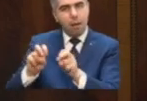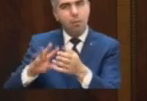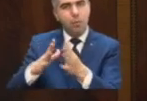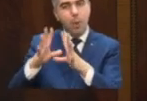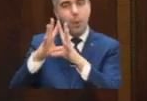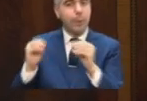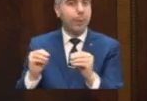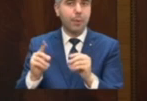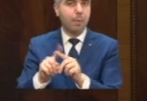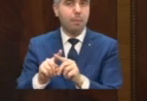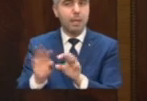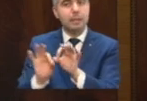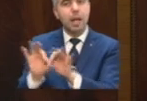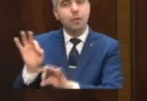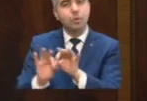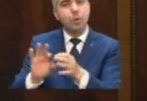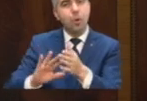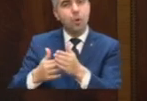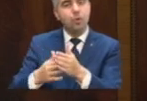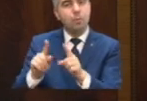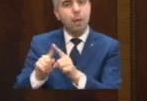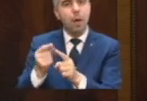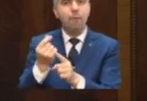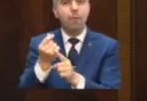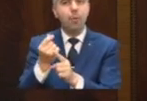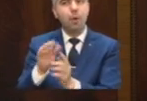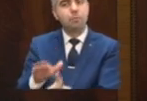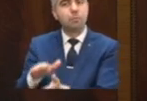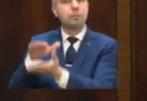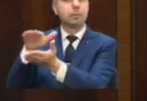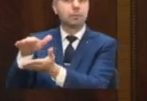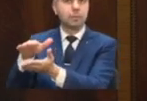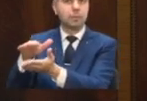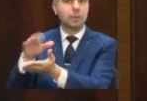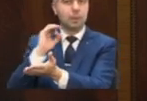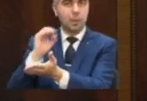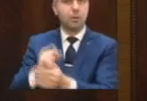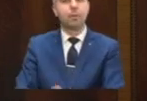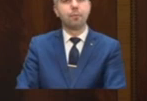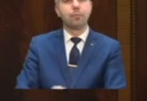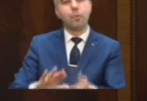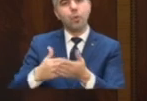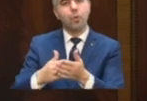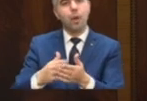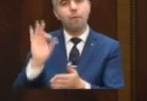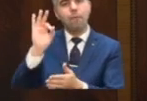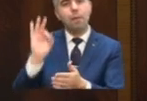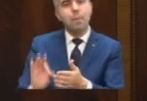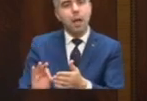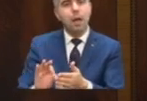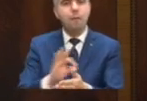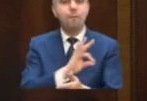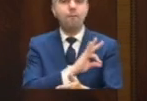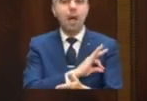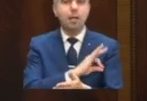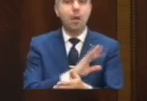الاستراتيجيه والرؤيه، وكتعامل بالكاش، تتعامل بالنقد، ولكن عاده مستورده واللي عندها نسبه ديال الاستدانه في علاقتها مع الارباح